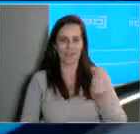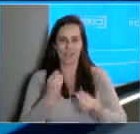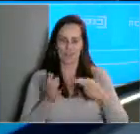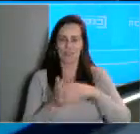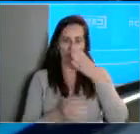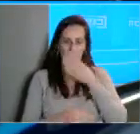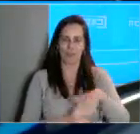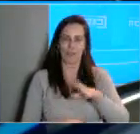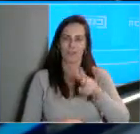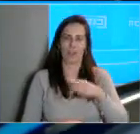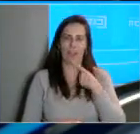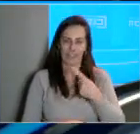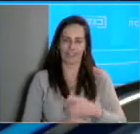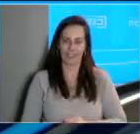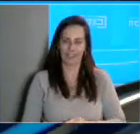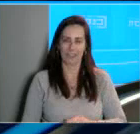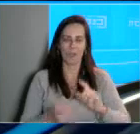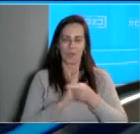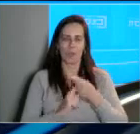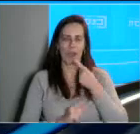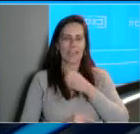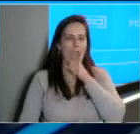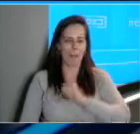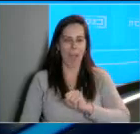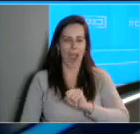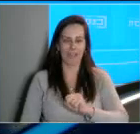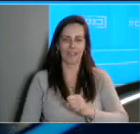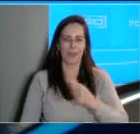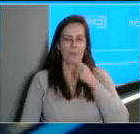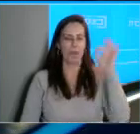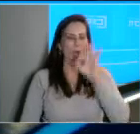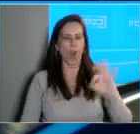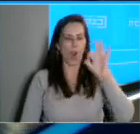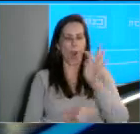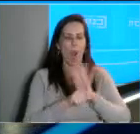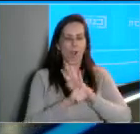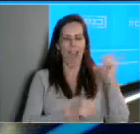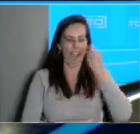כבוד חג הפורים. אצלנו אפשר להגיד כל פעם, במקום אמן, אומרים קורונה, קורונה!